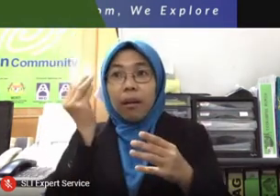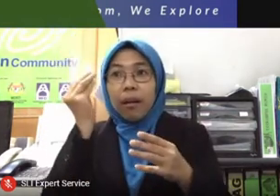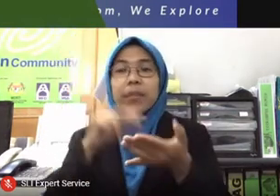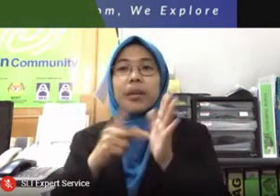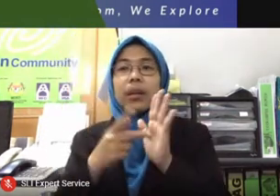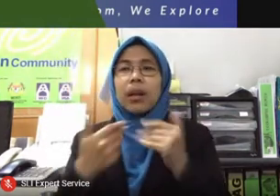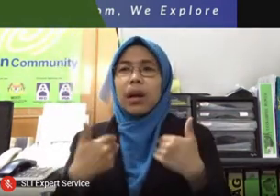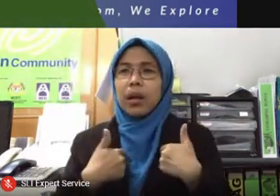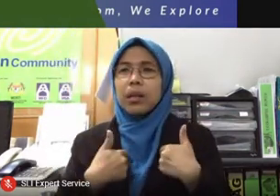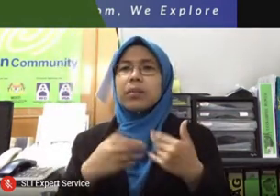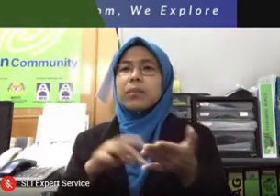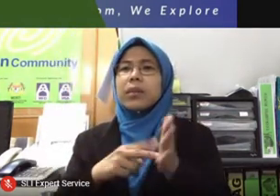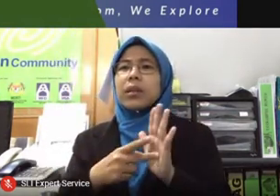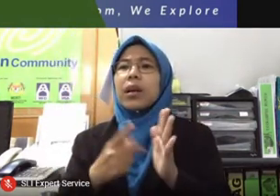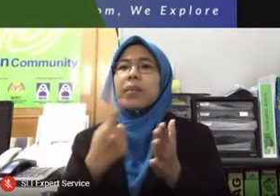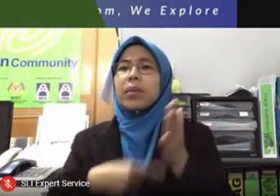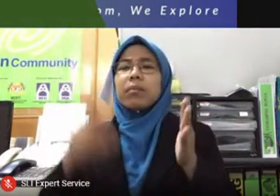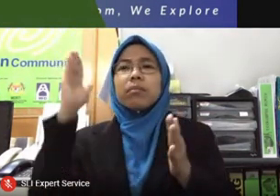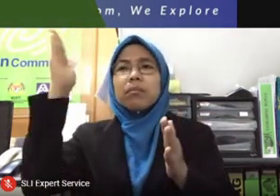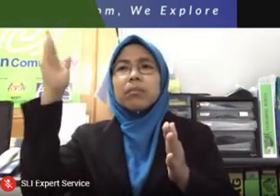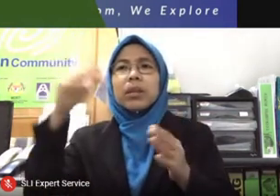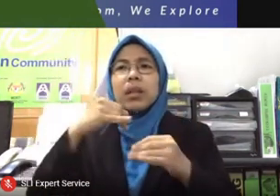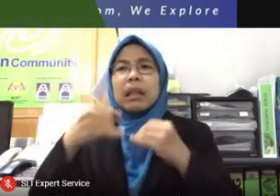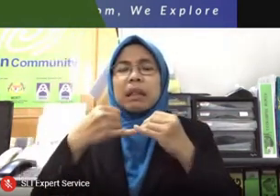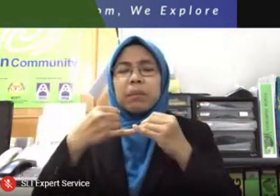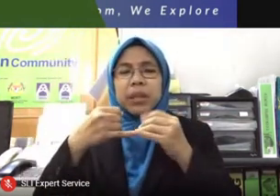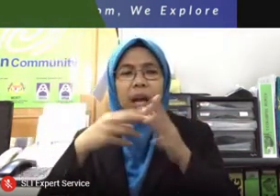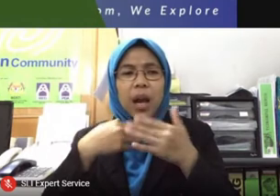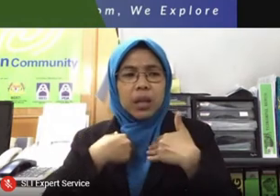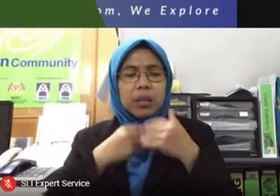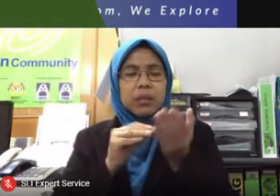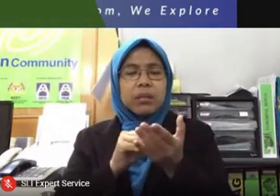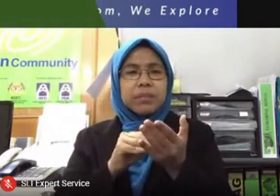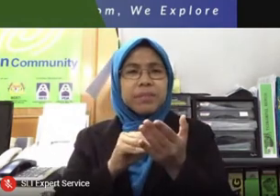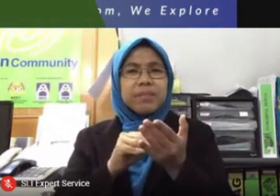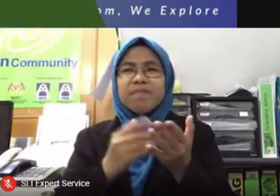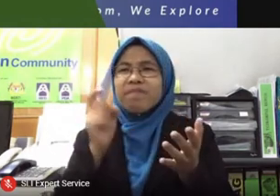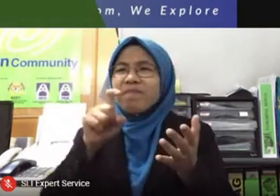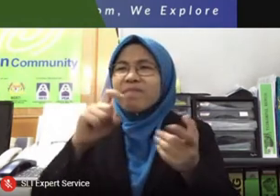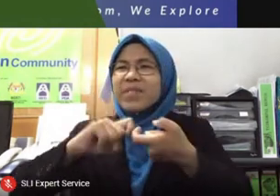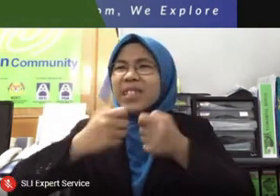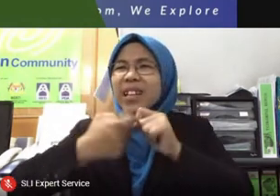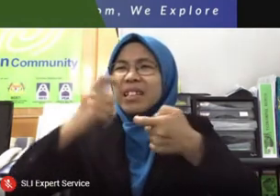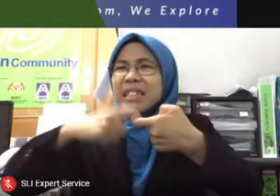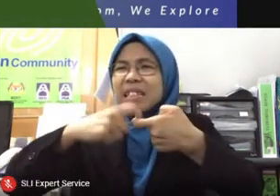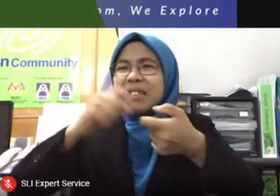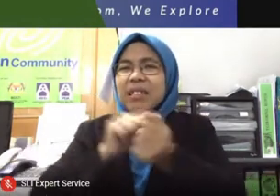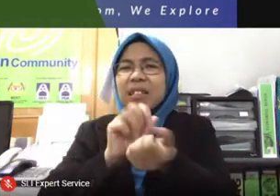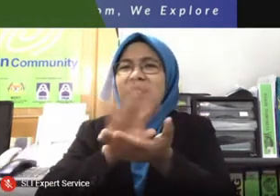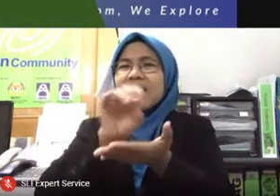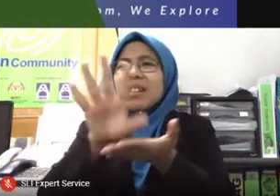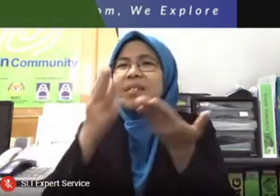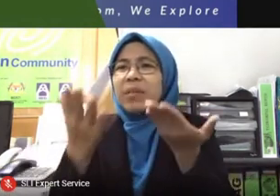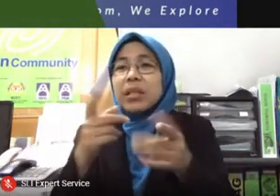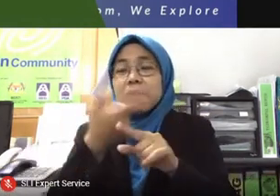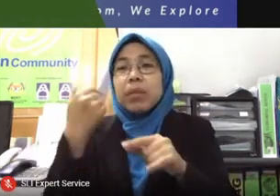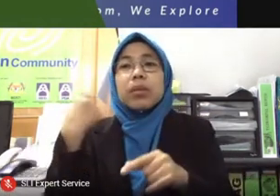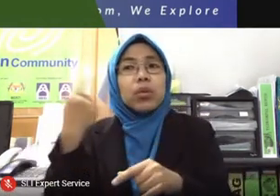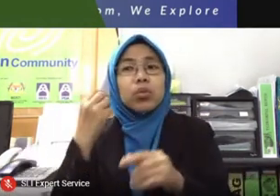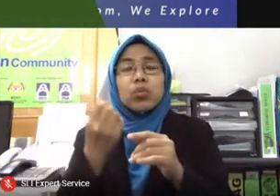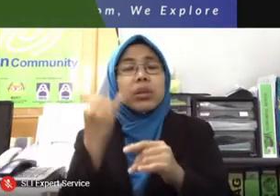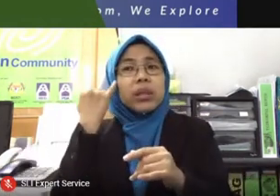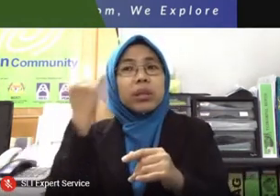ada tendensi untuk terikat dengan teks ataupun slide. So ini mungkin bersesuaian dengan soalan daripada Puan Dayang. Sebab isu ni selalu